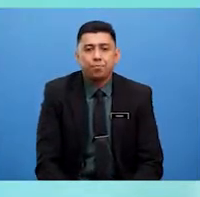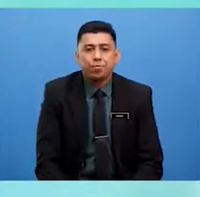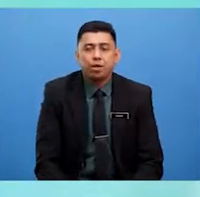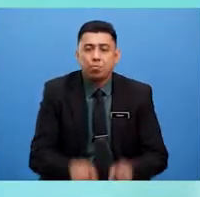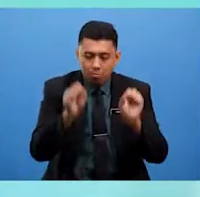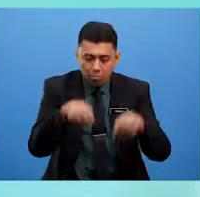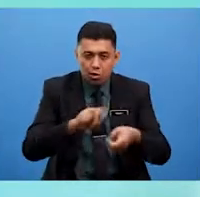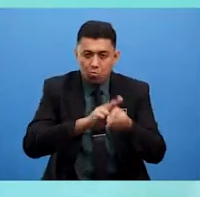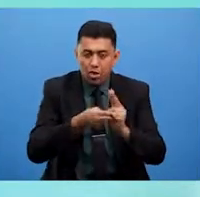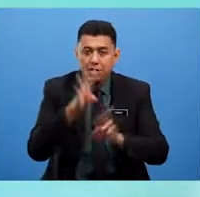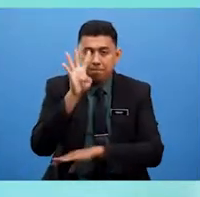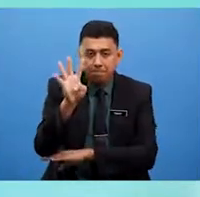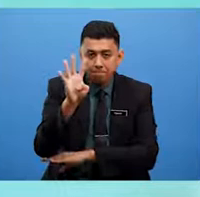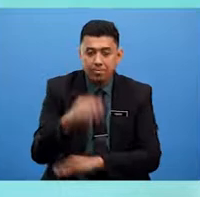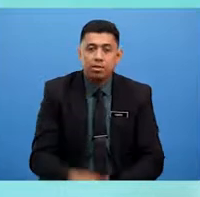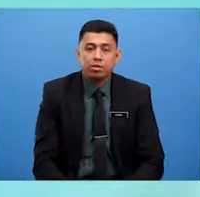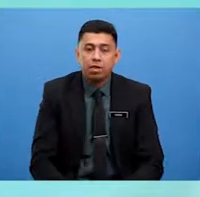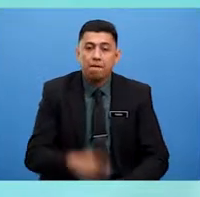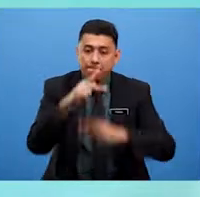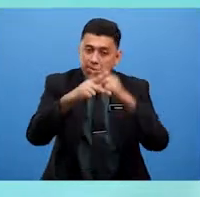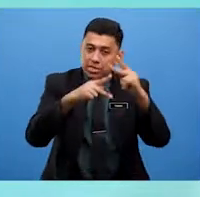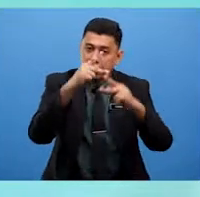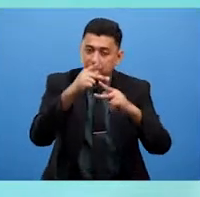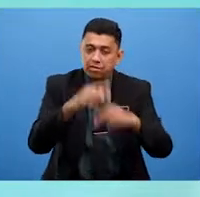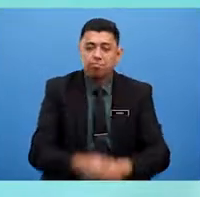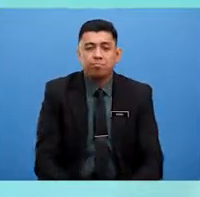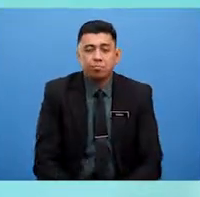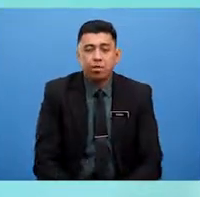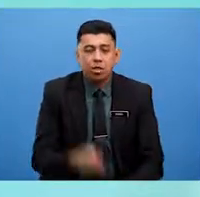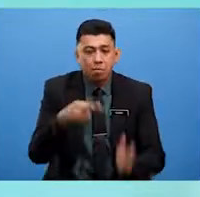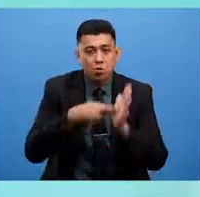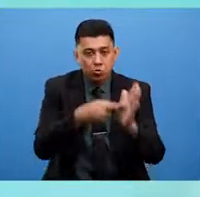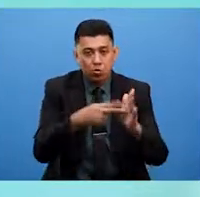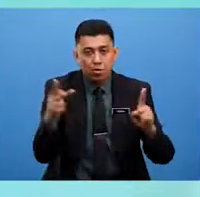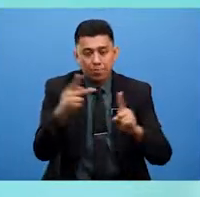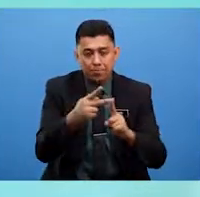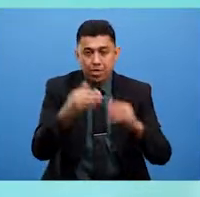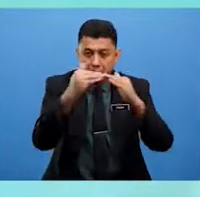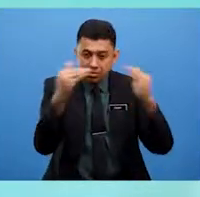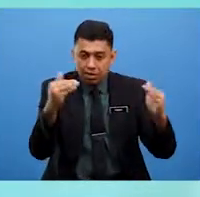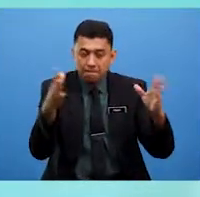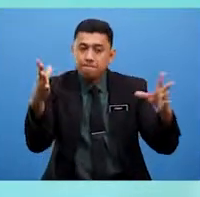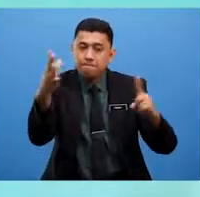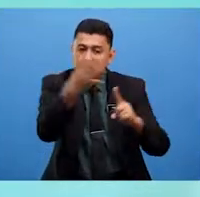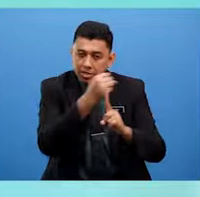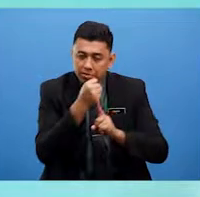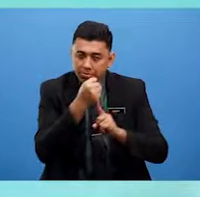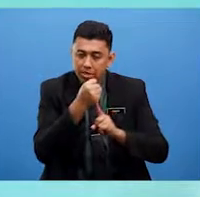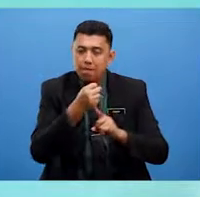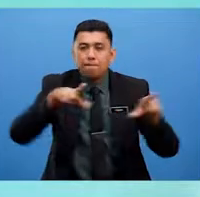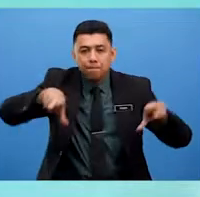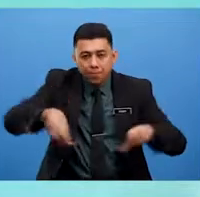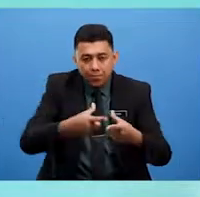Pemboleh ubah yang keempat ialah prestasi. Prestasi merujuk kepada tahap pencapaian perlakuan